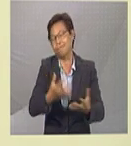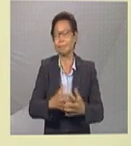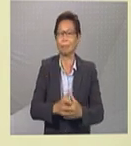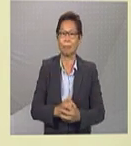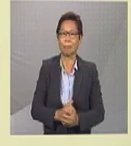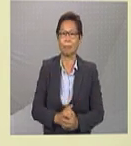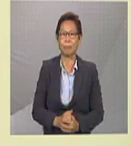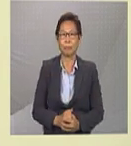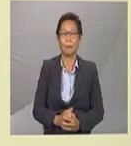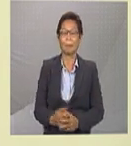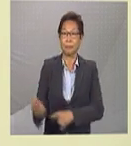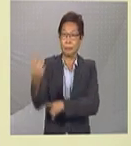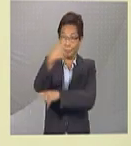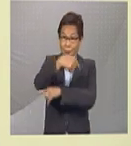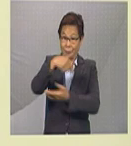ini pihak